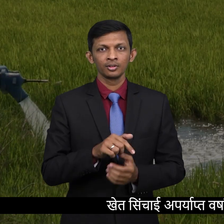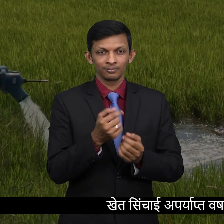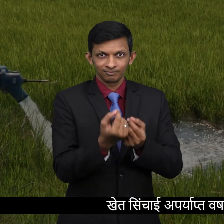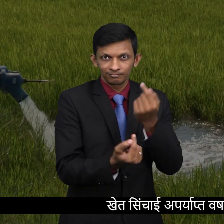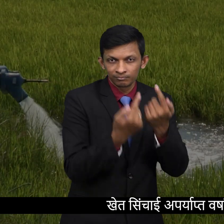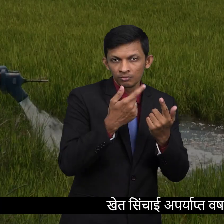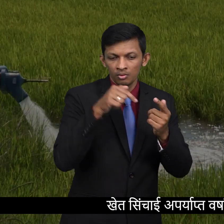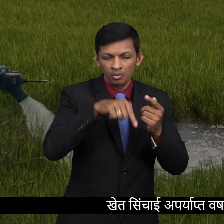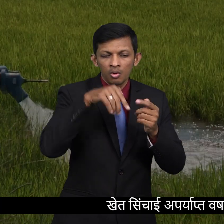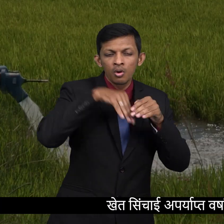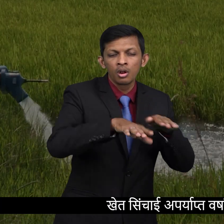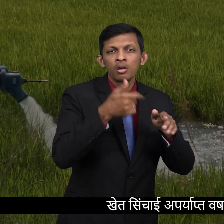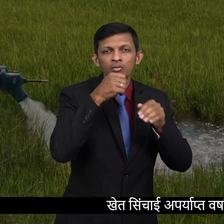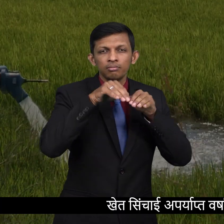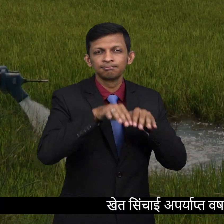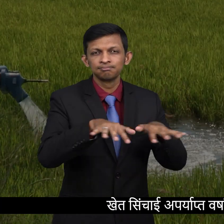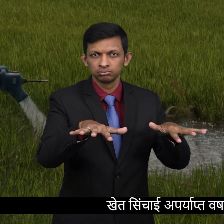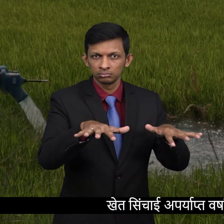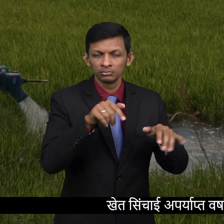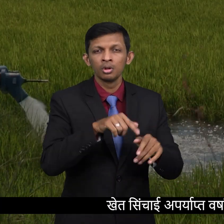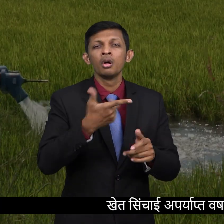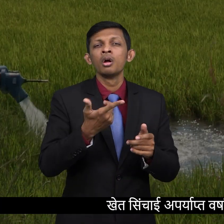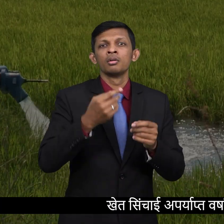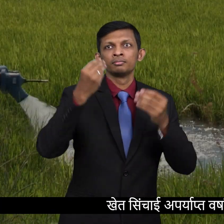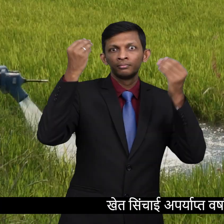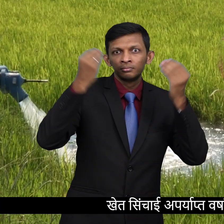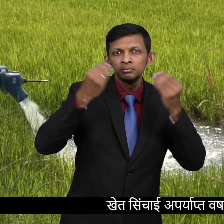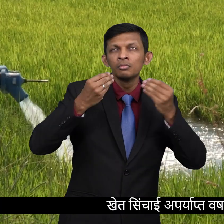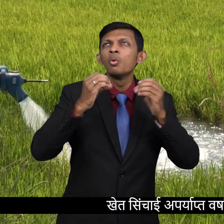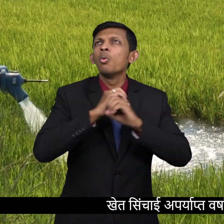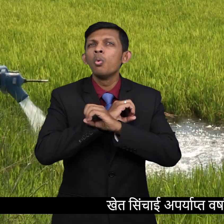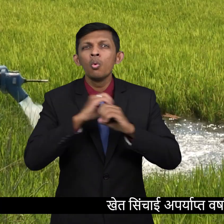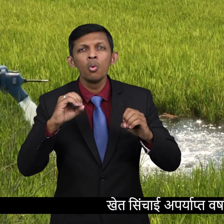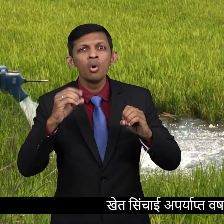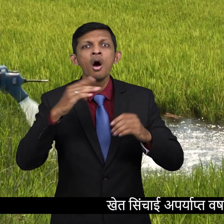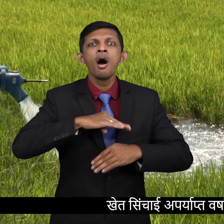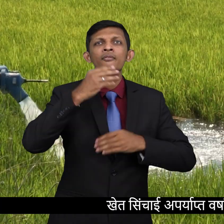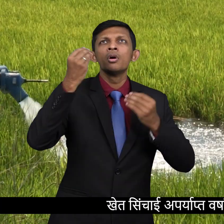खेत सिंचाई अपर्याप्त वर्षा होने पर खेत को पानी की आपूर्ति है।